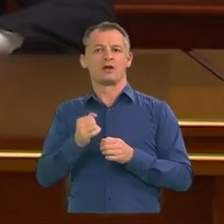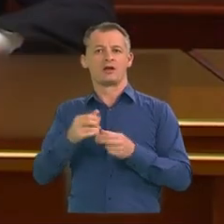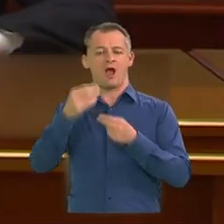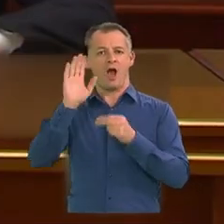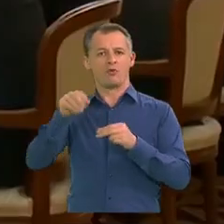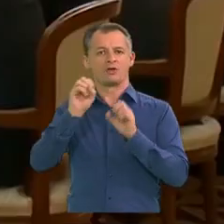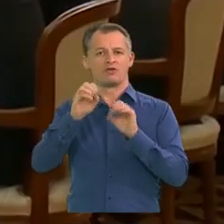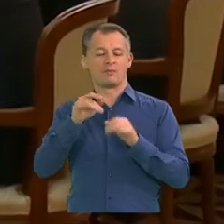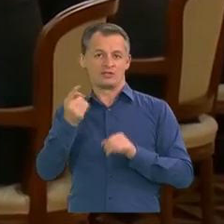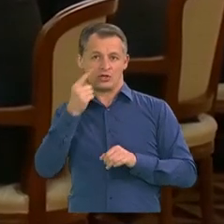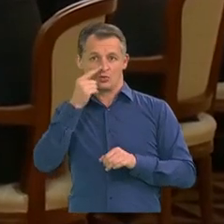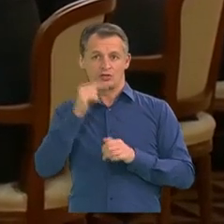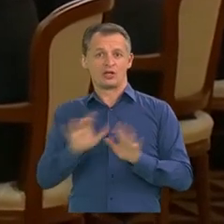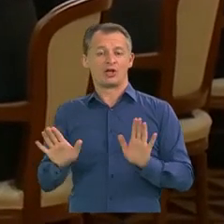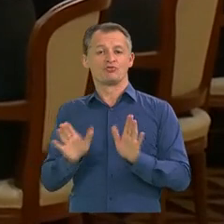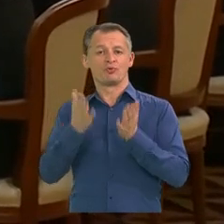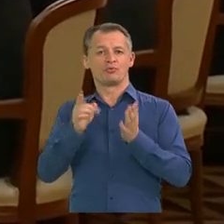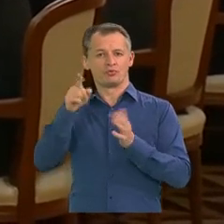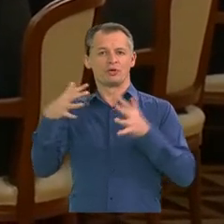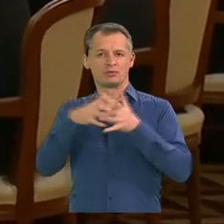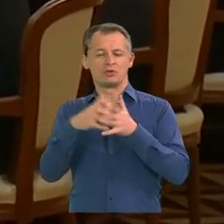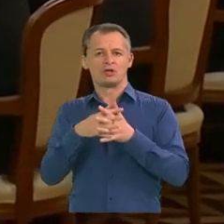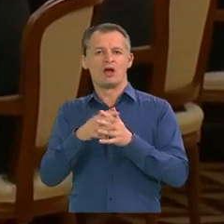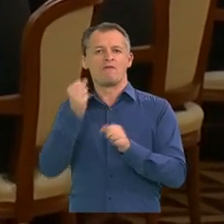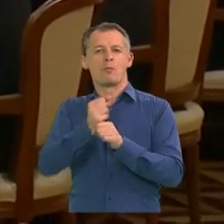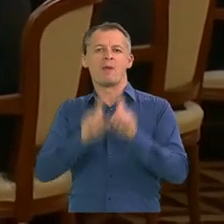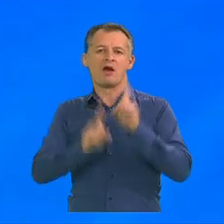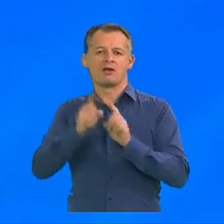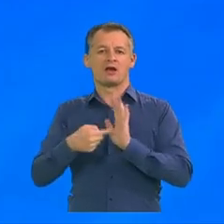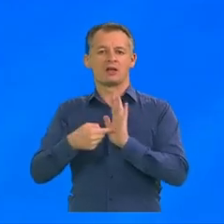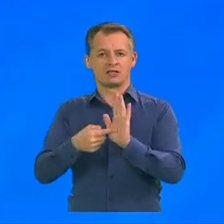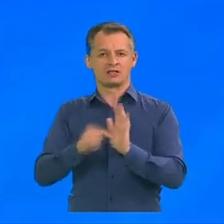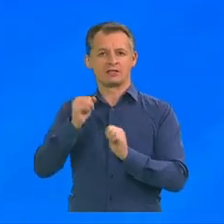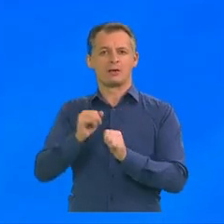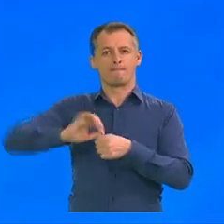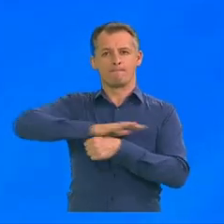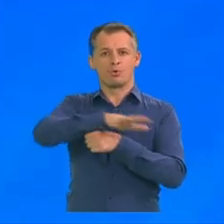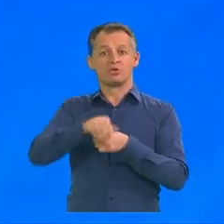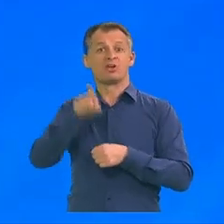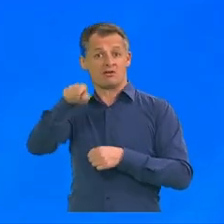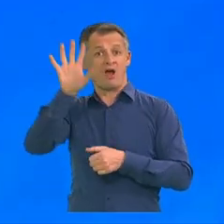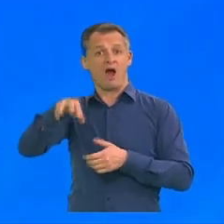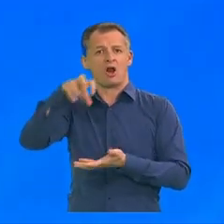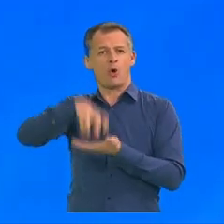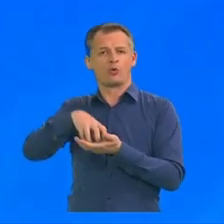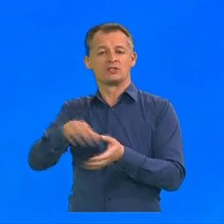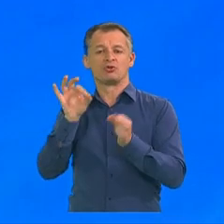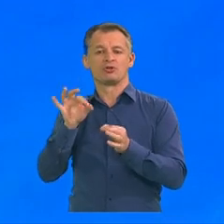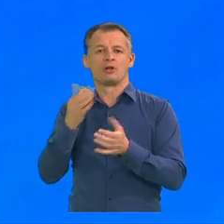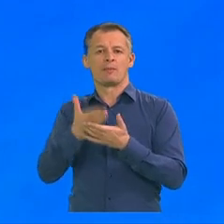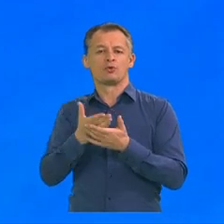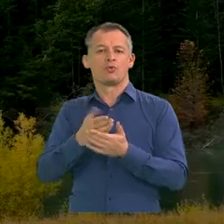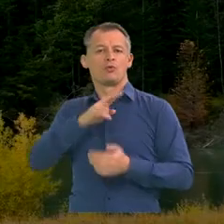începutul invaziei în Ucraina, liderul de la Kremlin și-a rărit aparițiile publice. Putin ar avea mai multe buncăre special construite pentru a rezista unui atac